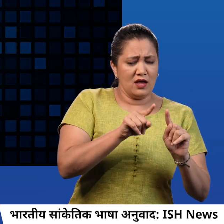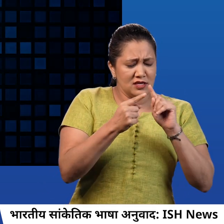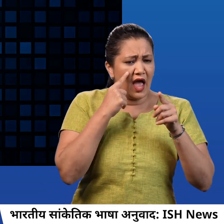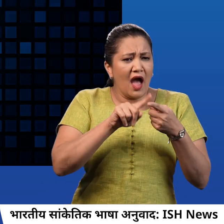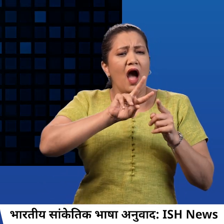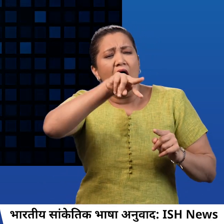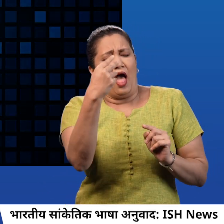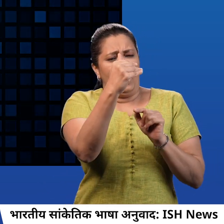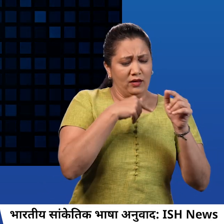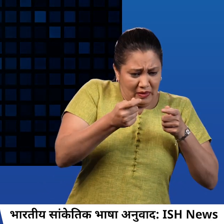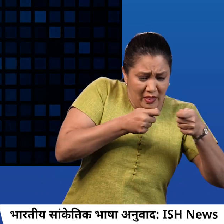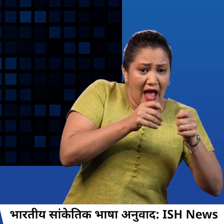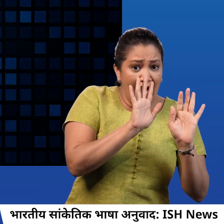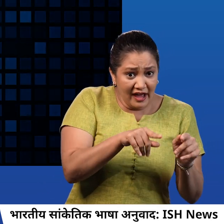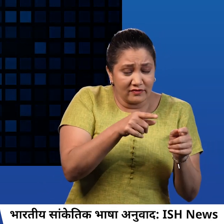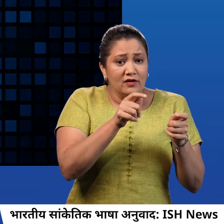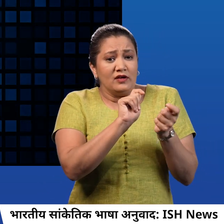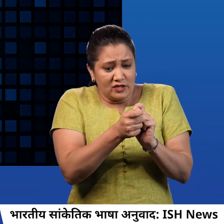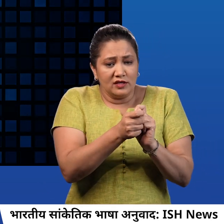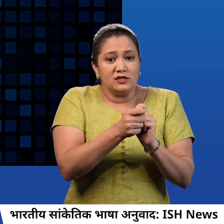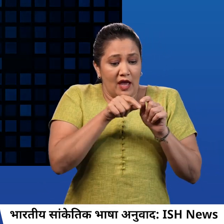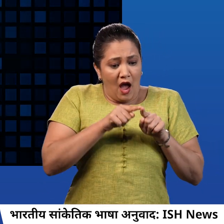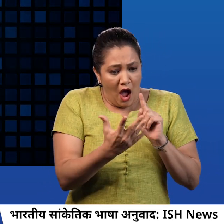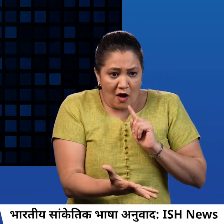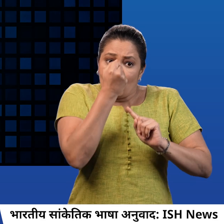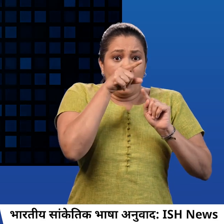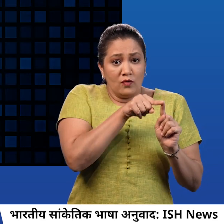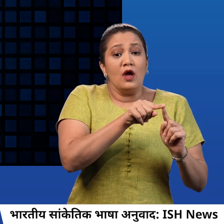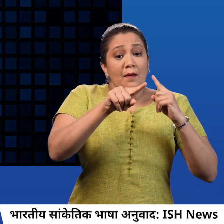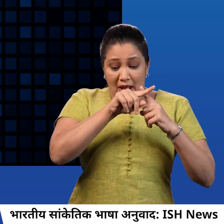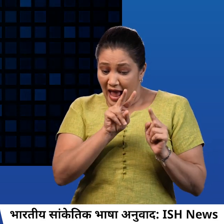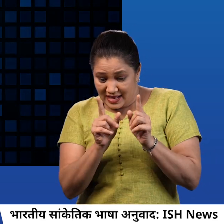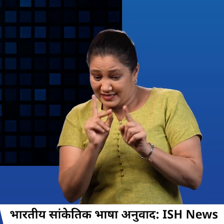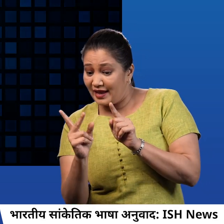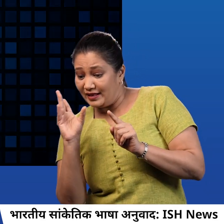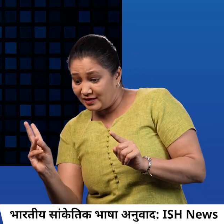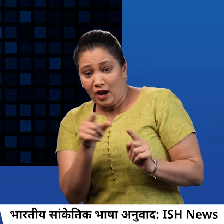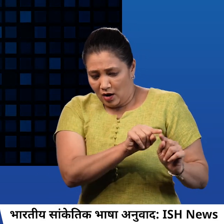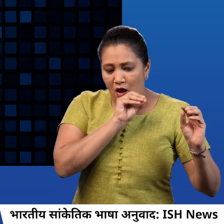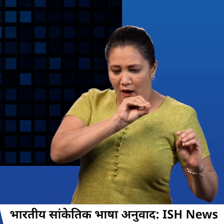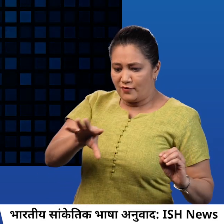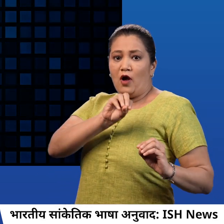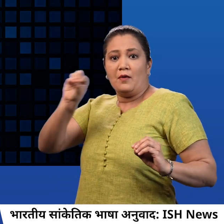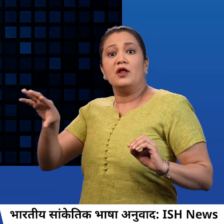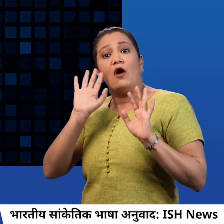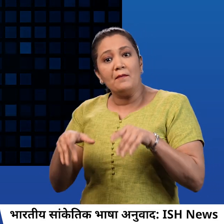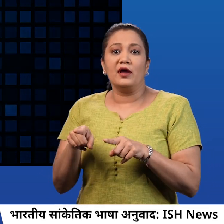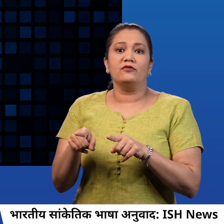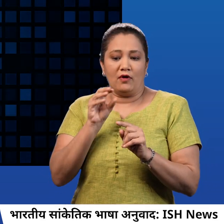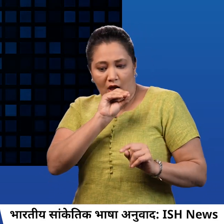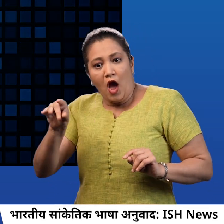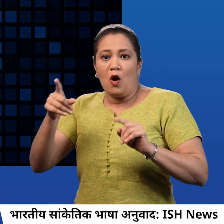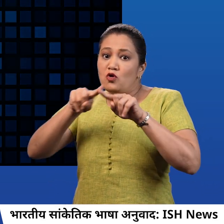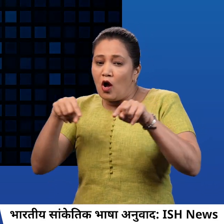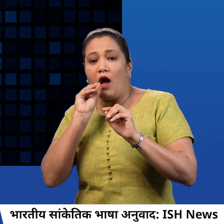स्वतंत्रपणे कोणत्याही वेगळ्या युनिटशी छेडछाड करायचा प्रयत्न केला तरी तो ओळखता येतो आणि त्या संचामधल्या दुसऱ्या युनिटद्वारे